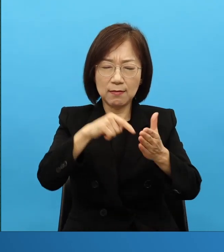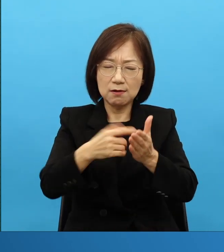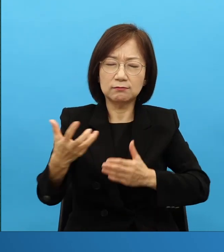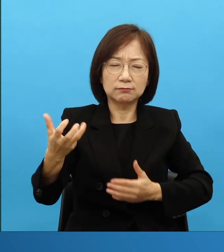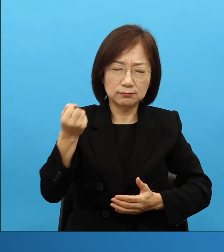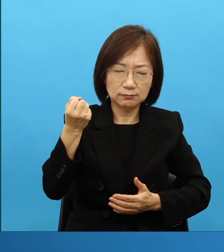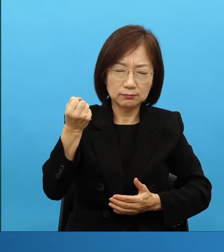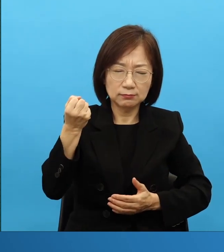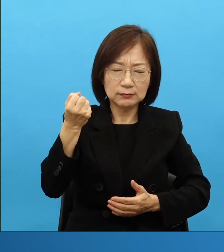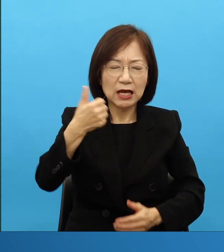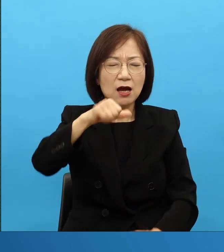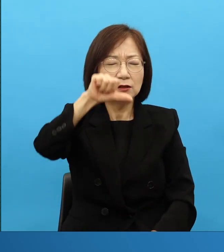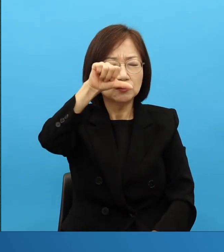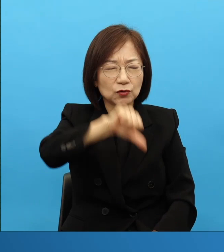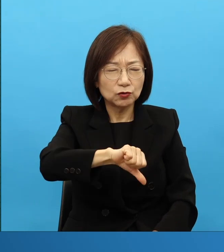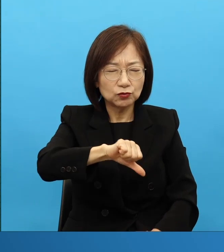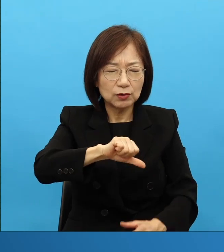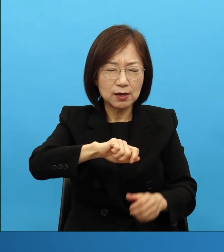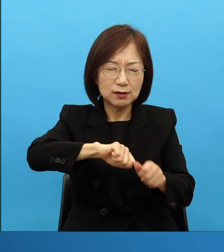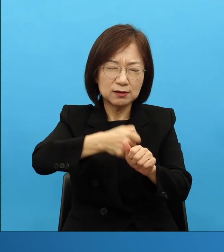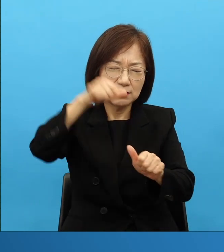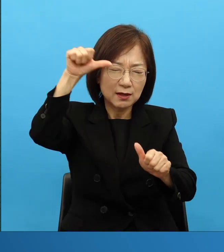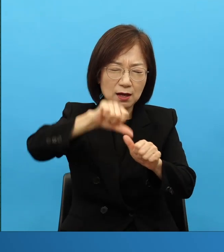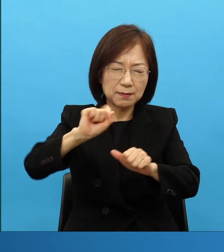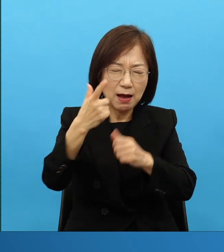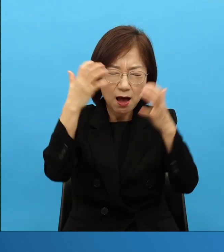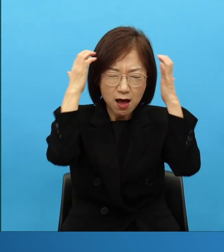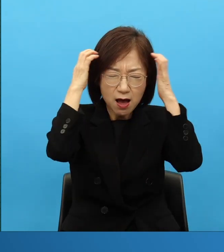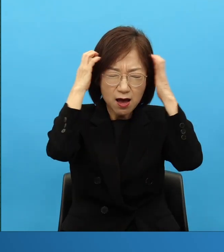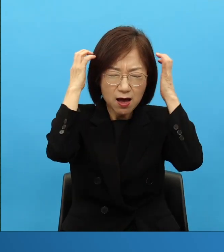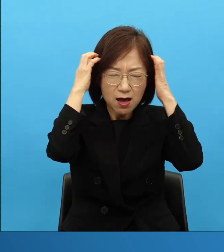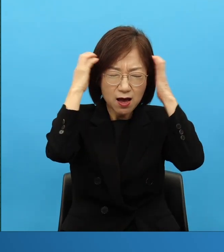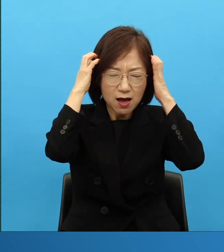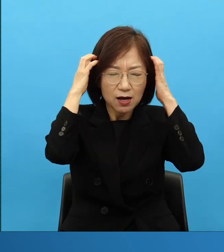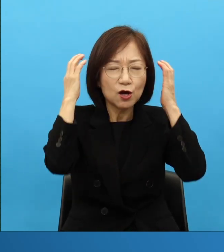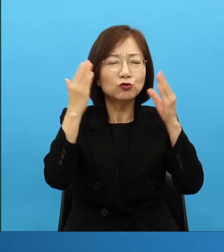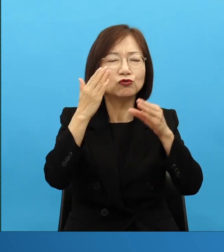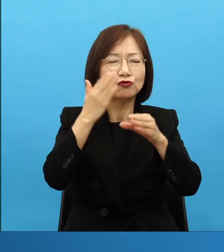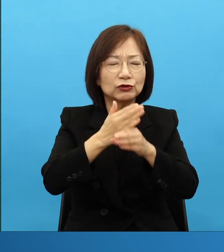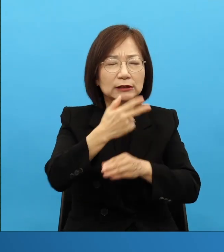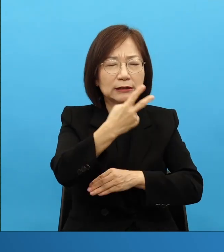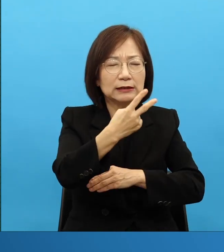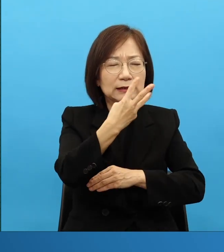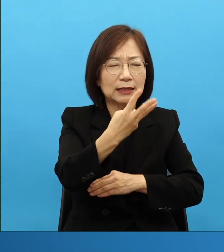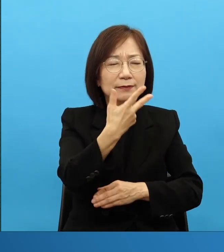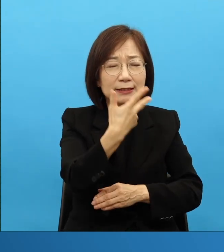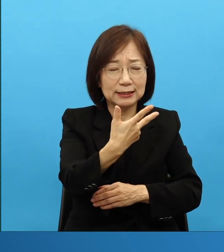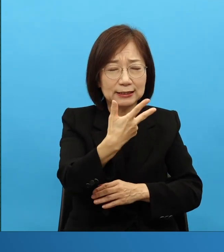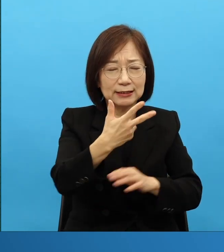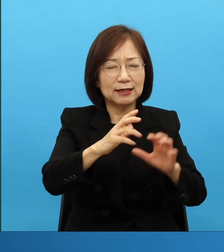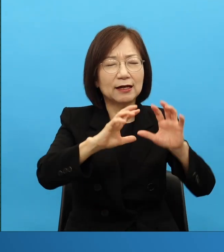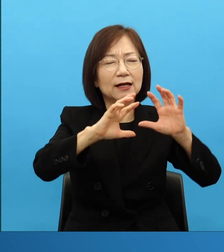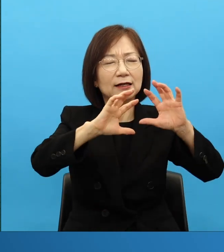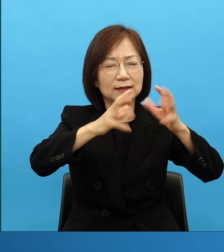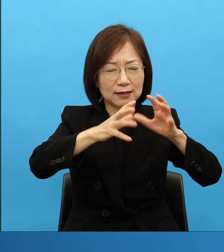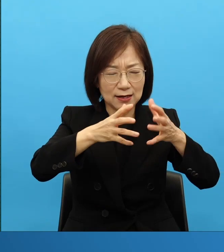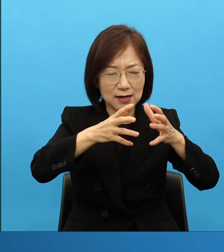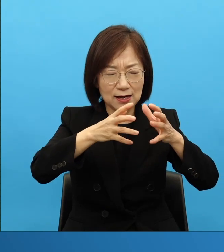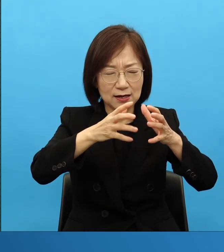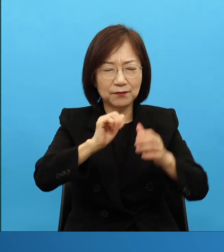있는 237개 나라 5천 미전도 종족 살리는 결단의 장이